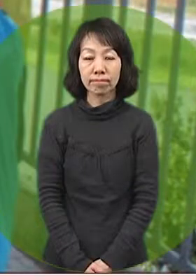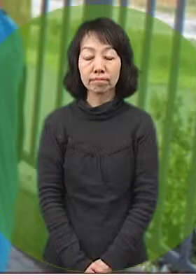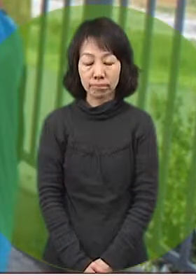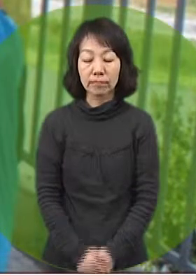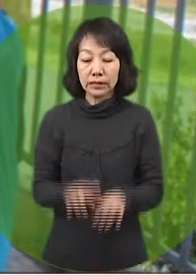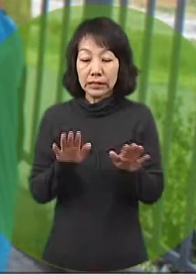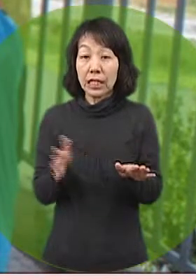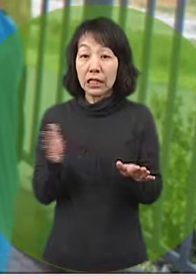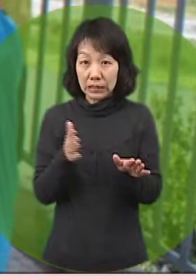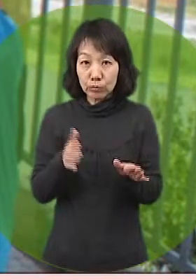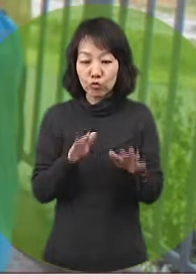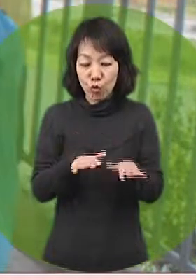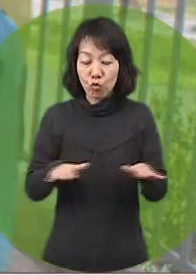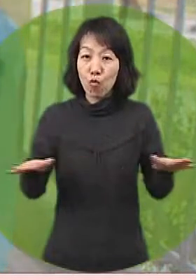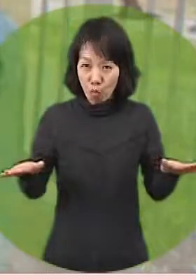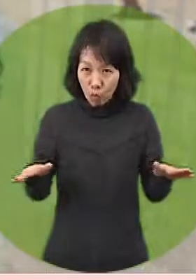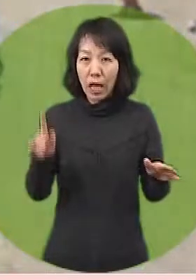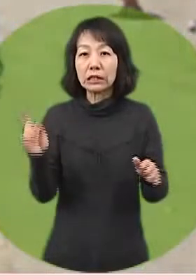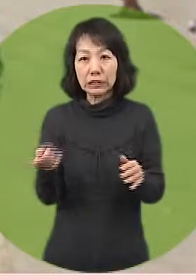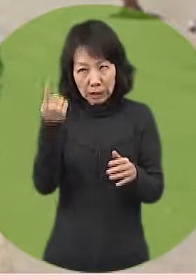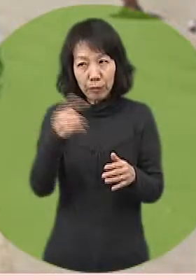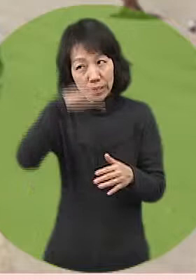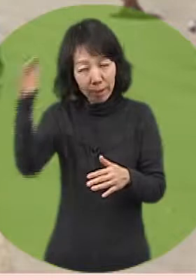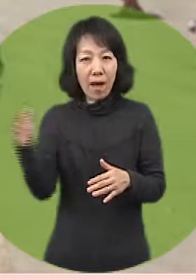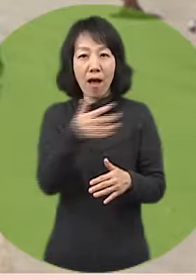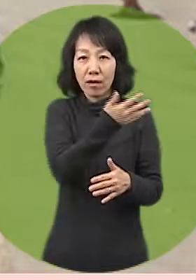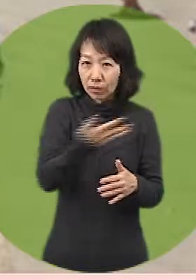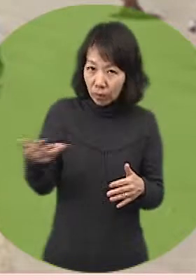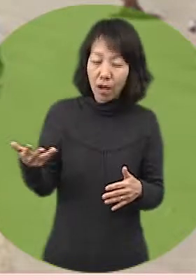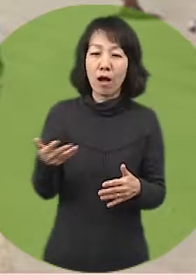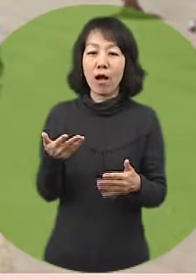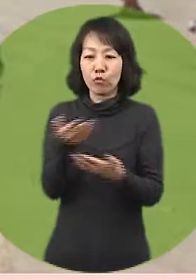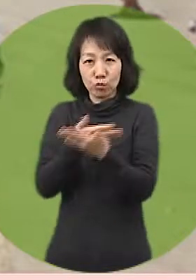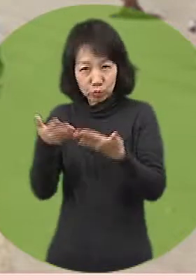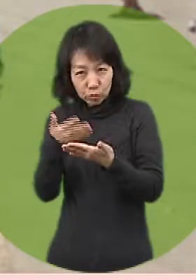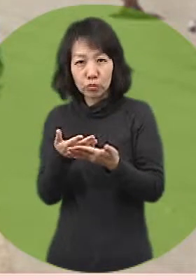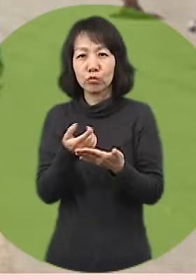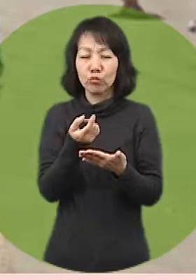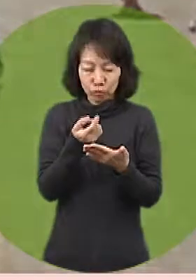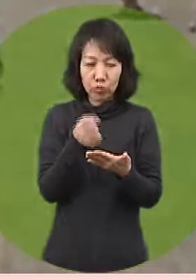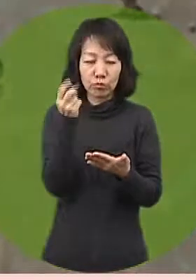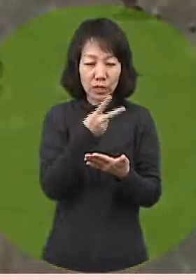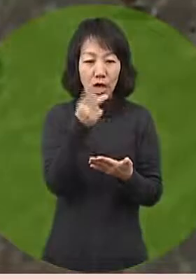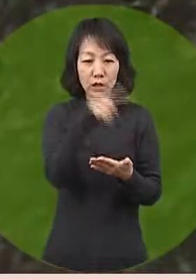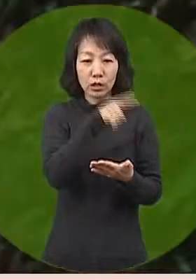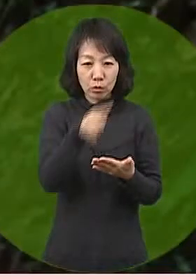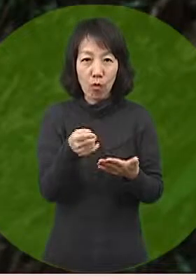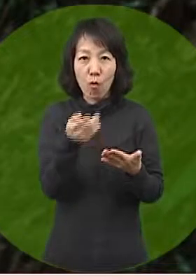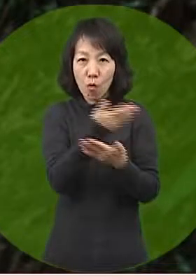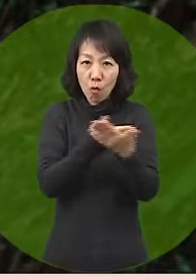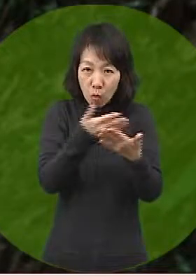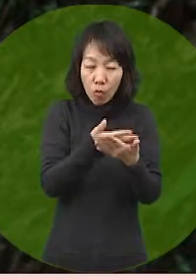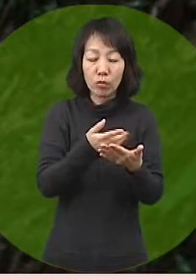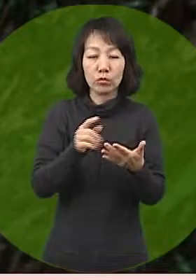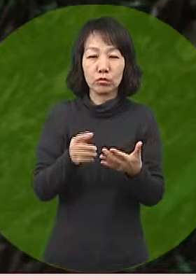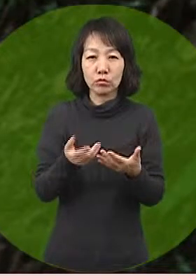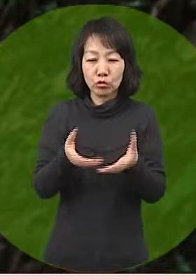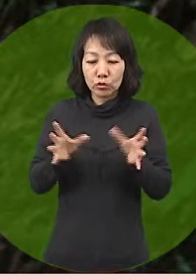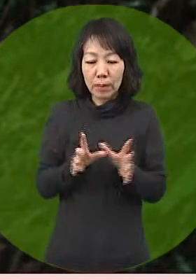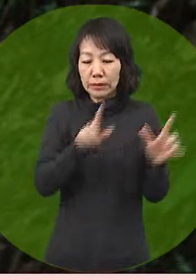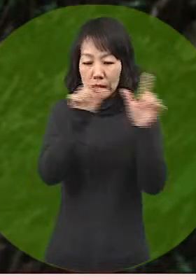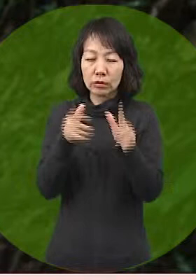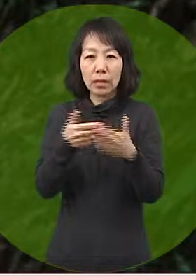近年、子どもたちの自然との触れ合いや人との交流、集団生活などを体験する機会が少なくなっています